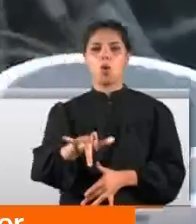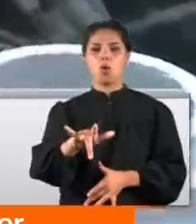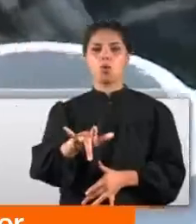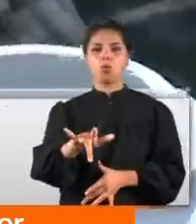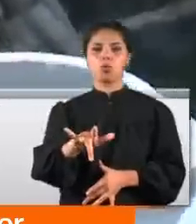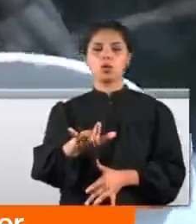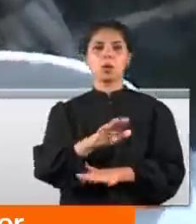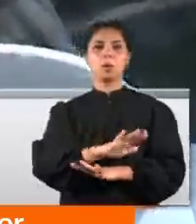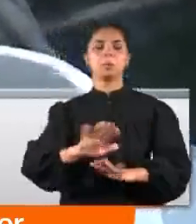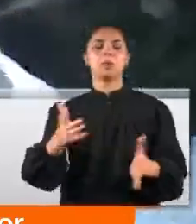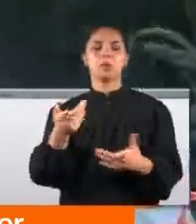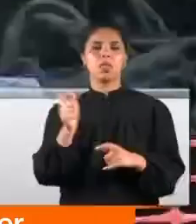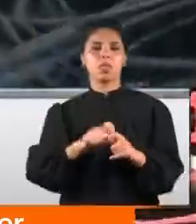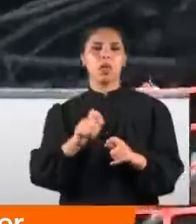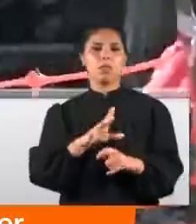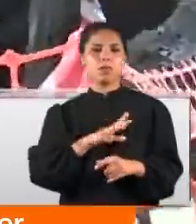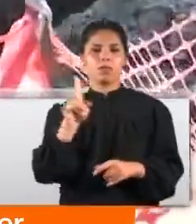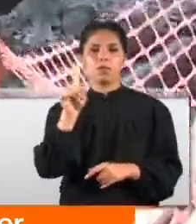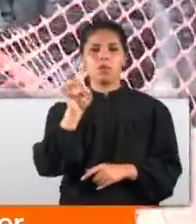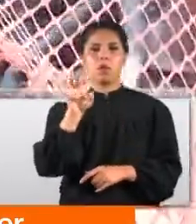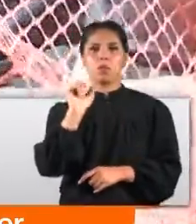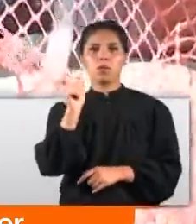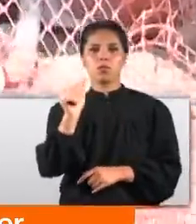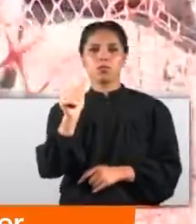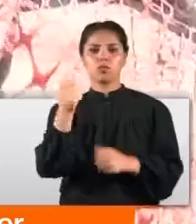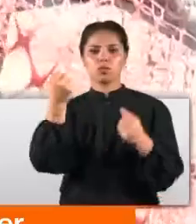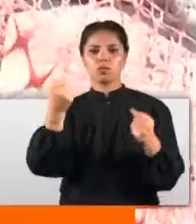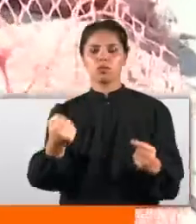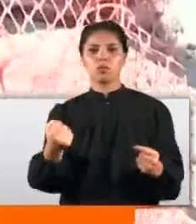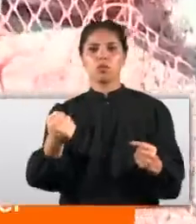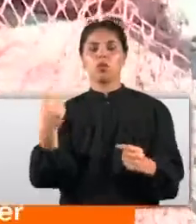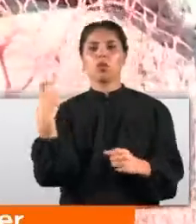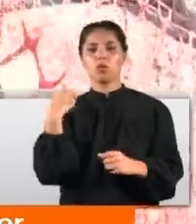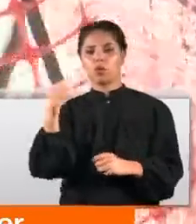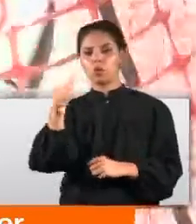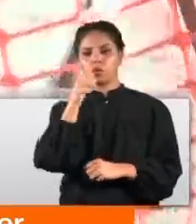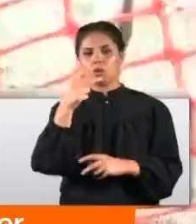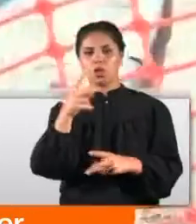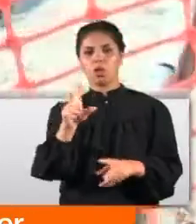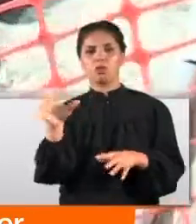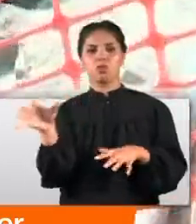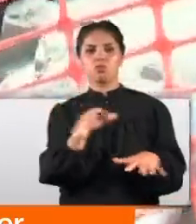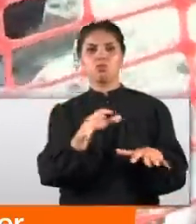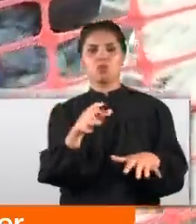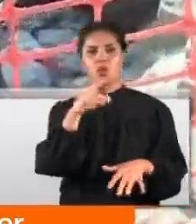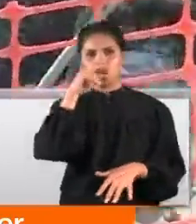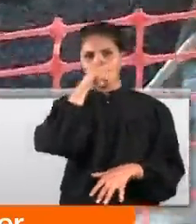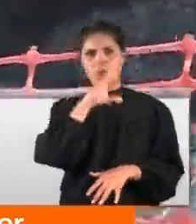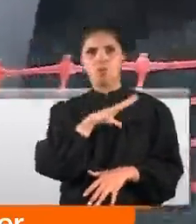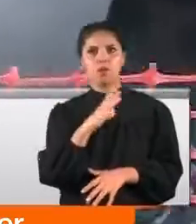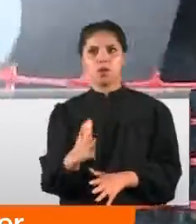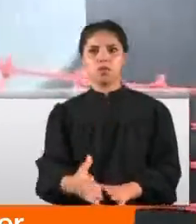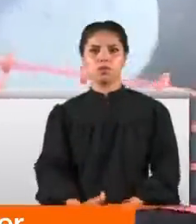işte bitmeyen bir çalışma var. Yaklaşık 15 gündür ve kanalizasyon suyu da açıktan akıyor, koku da cabası.